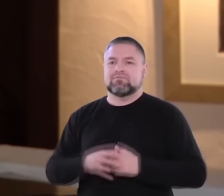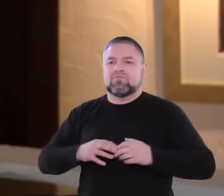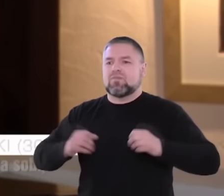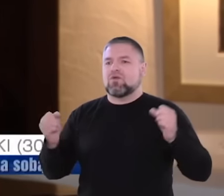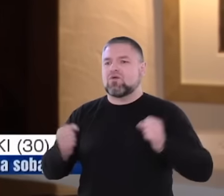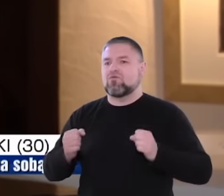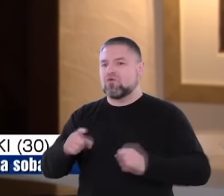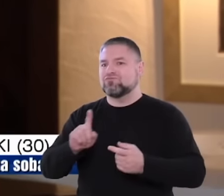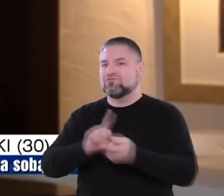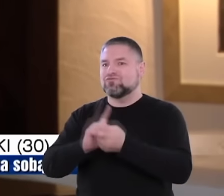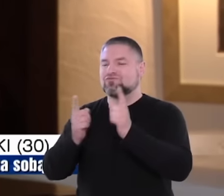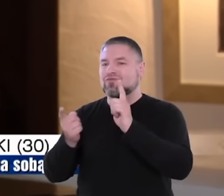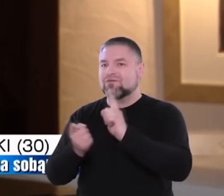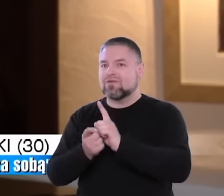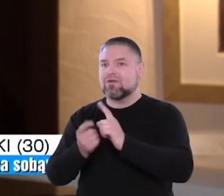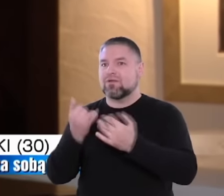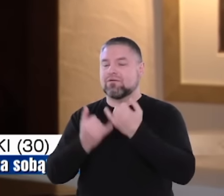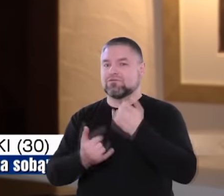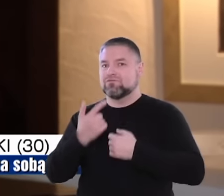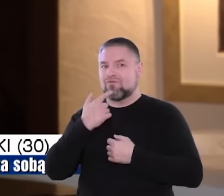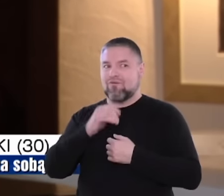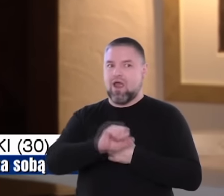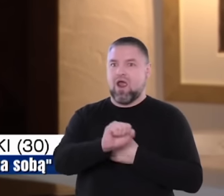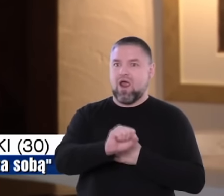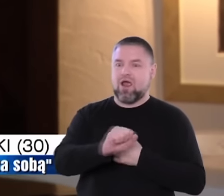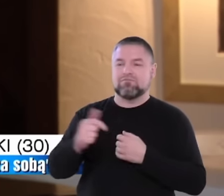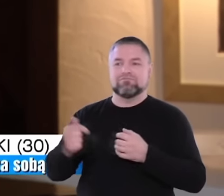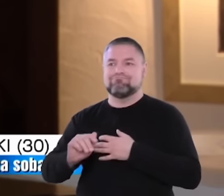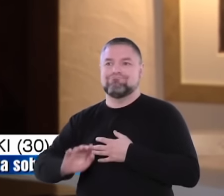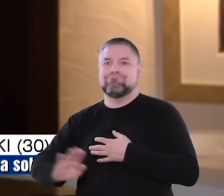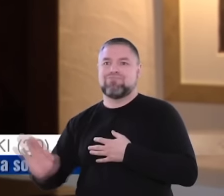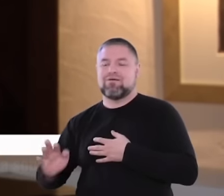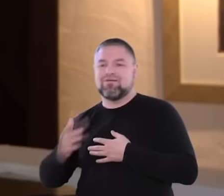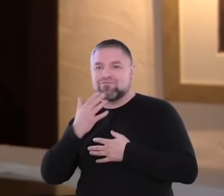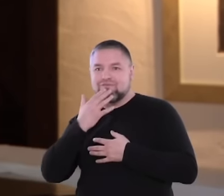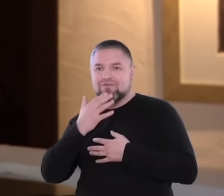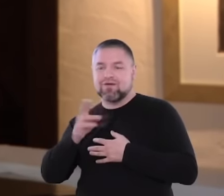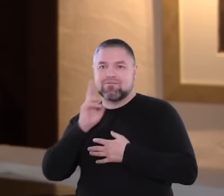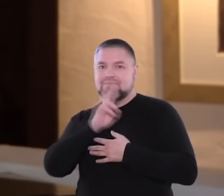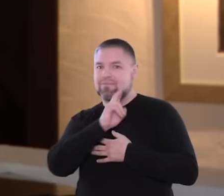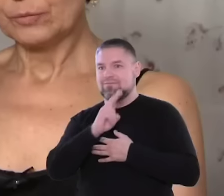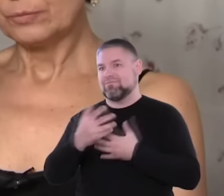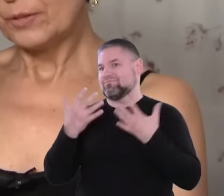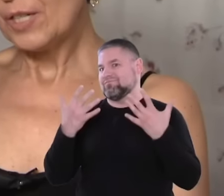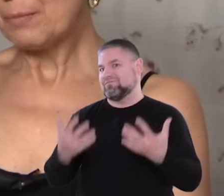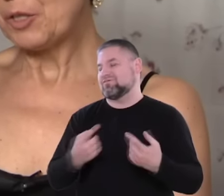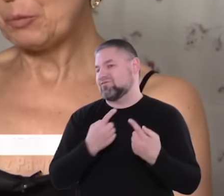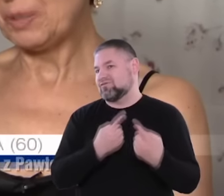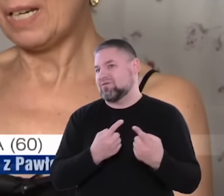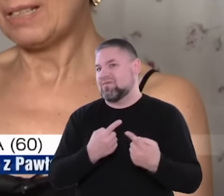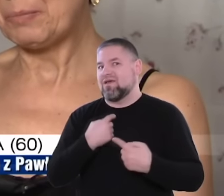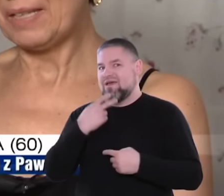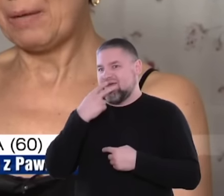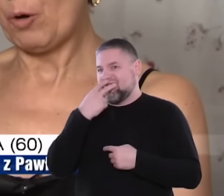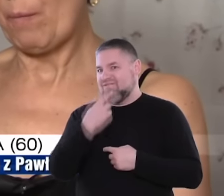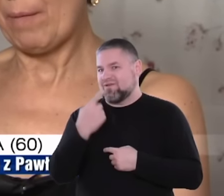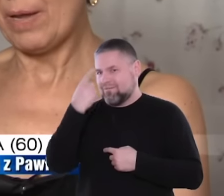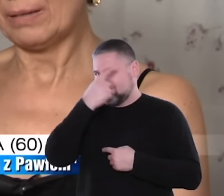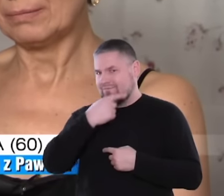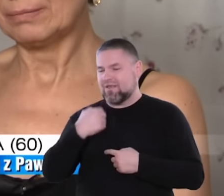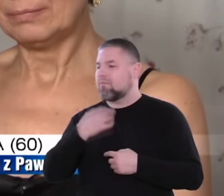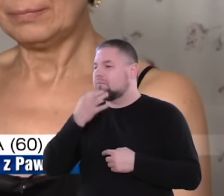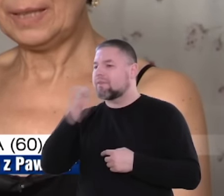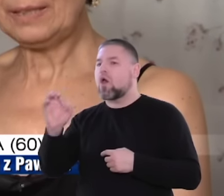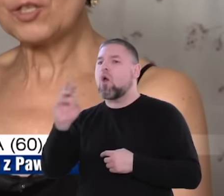Boję się tego ich spotkania. Ale jak się powiedziało A, to trzeba też powiedzieć B. Mama sama chciała. Widziałam jego minę, jak zapytałam o